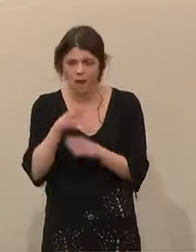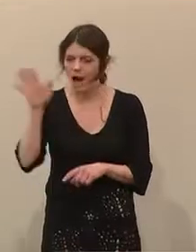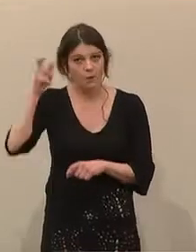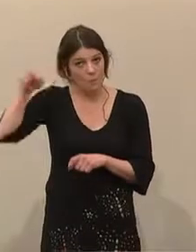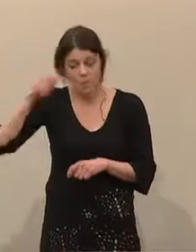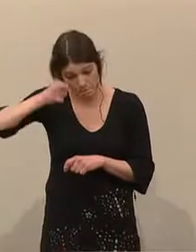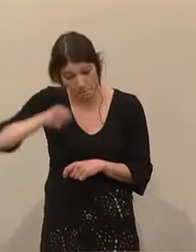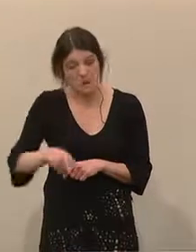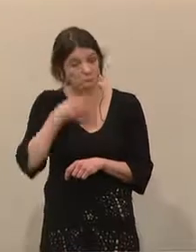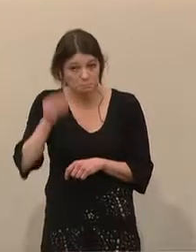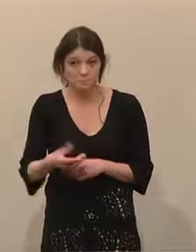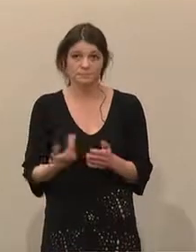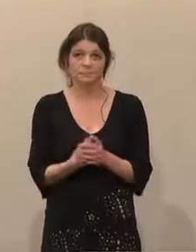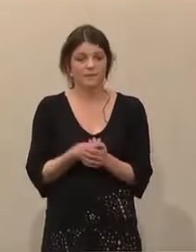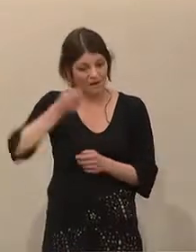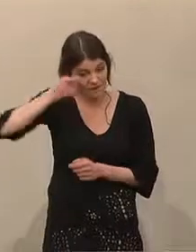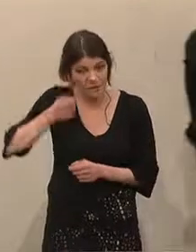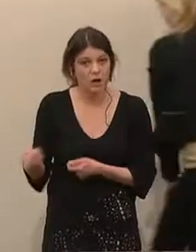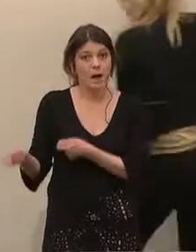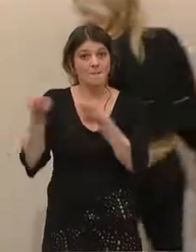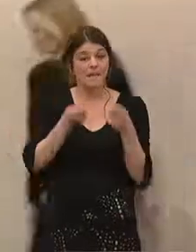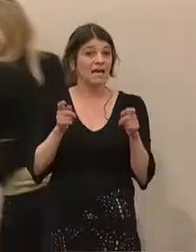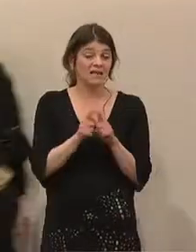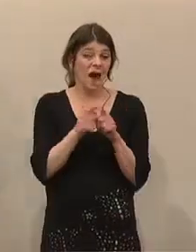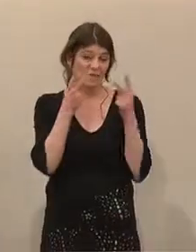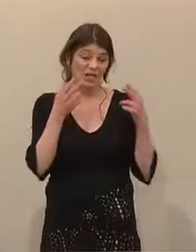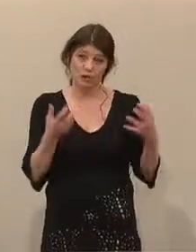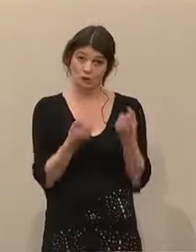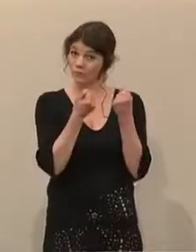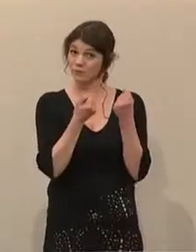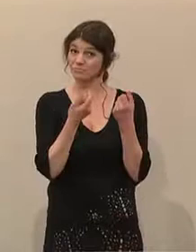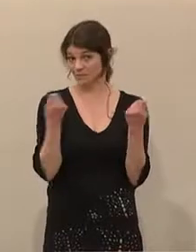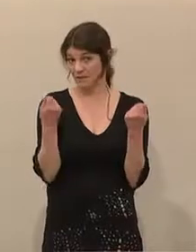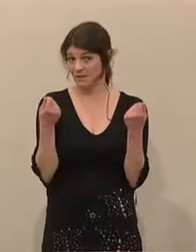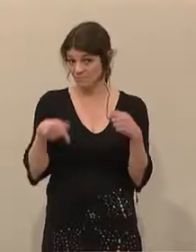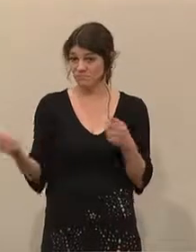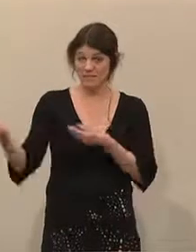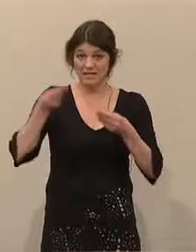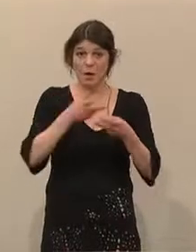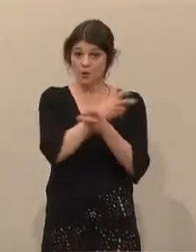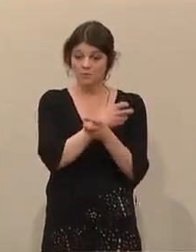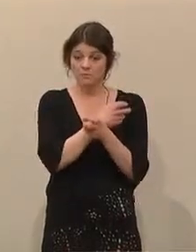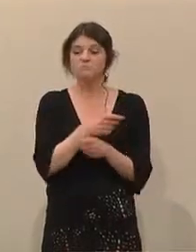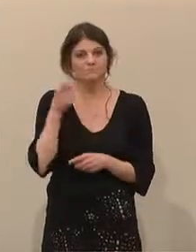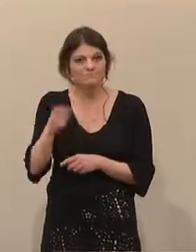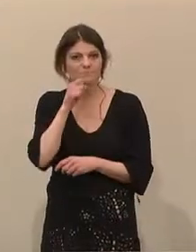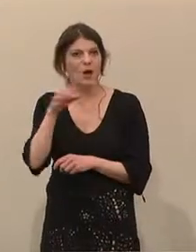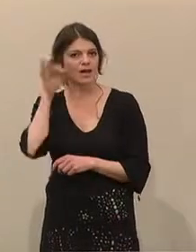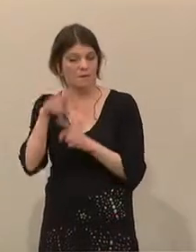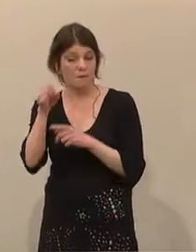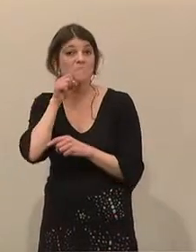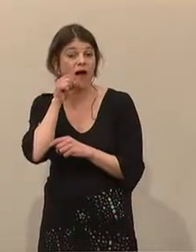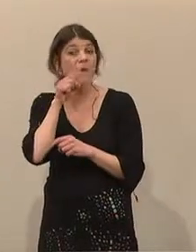wertgeschätzt. Wertschätzung bringt Wertschöpfung nach Österreich und dazu tragen unsere Bäuerinnen und Bauern zu